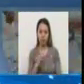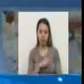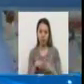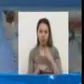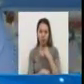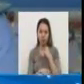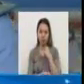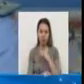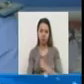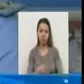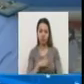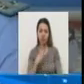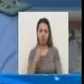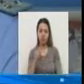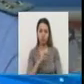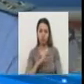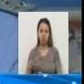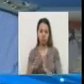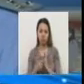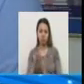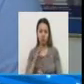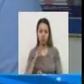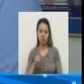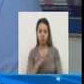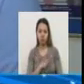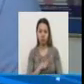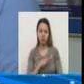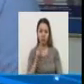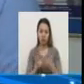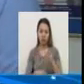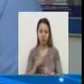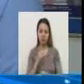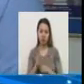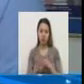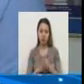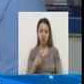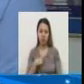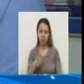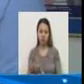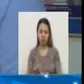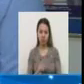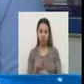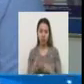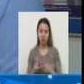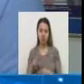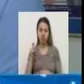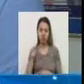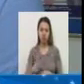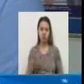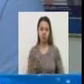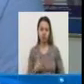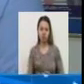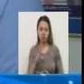Жемқорлық жасаған тұлғаларға 31,800,000 теңге көлемінде айыппұл салынып, дүние мүлкі тәркіленді. Сондай-ақ бұл азаматтарды өмір